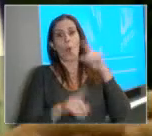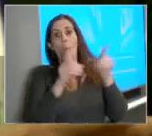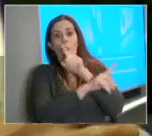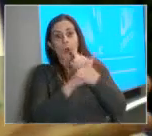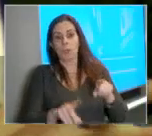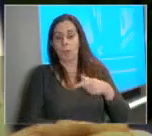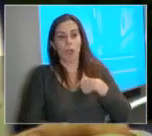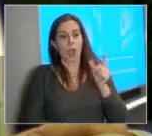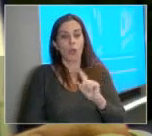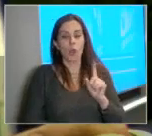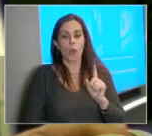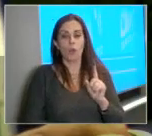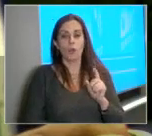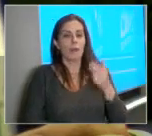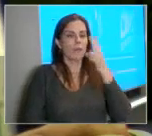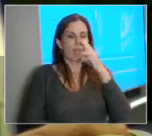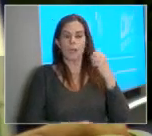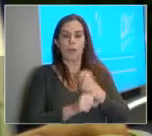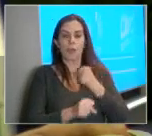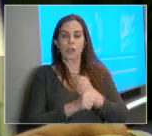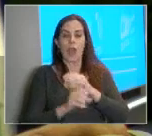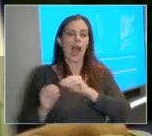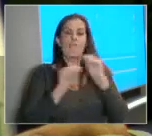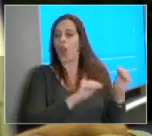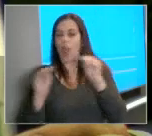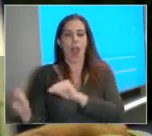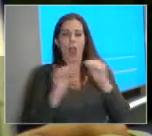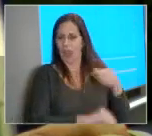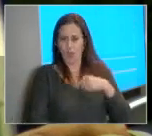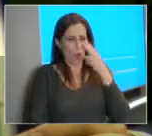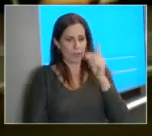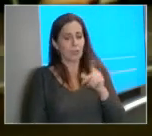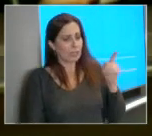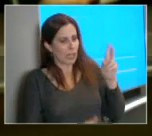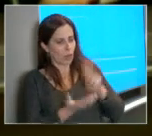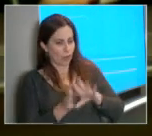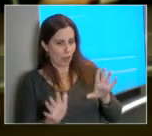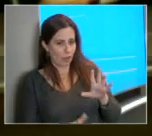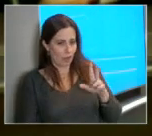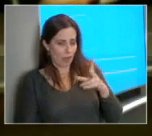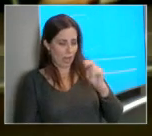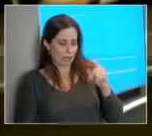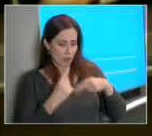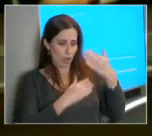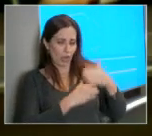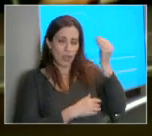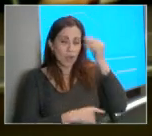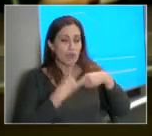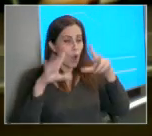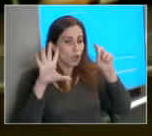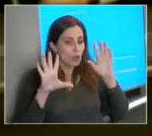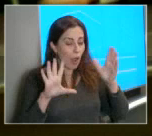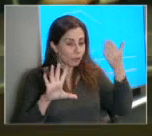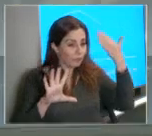אף אחד, אנחנו לא יושבים ומנסים לעשות, לעבור מצד לצד. אתה יודע שזה נכון רק ל-20 השנים האחרונות, אתה זוכר את שנות